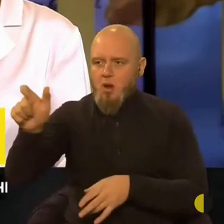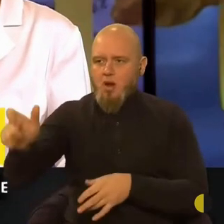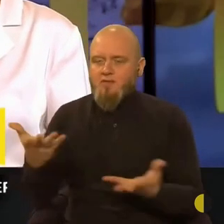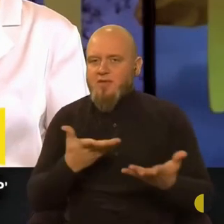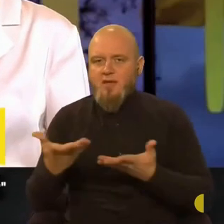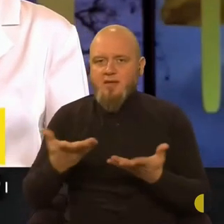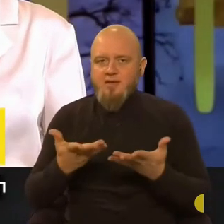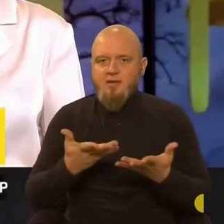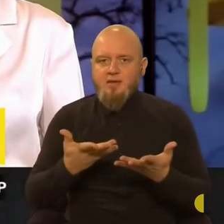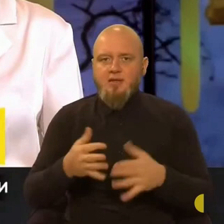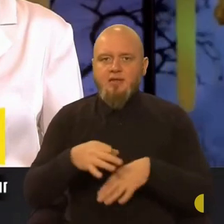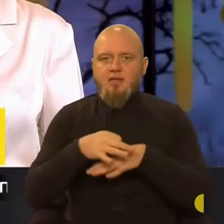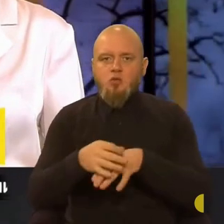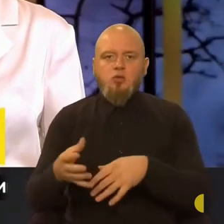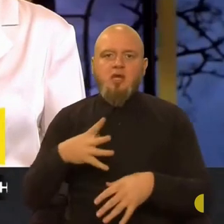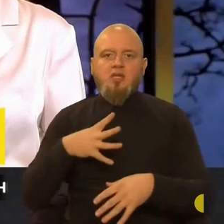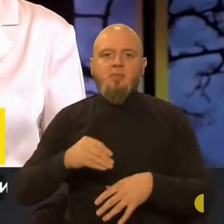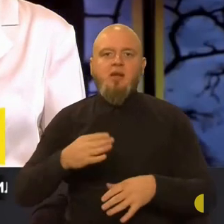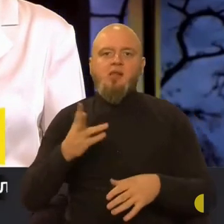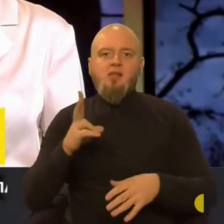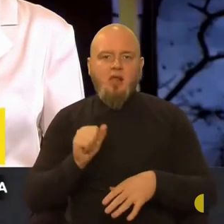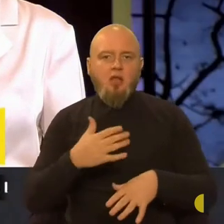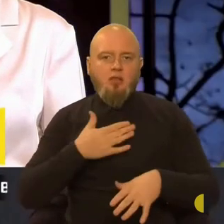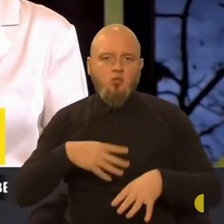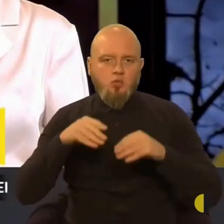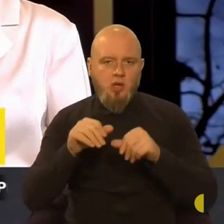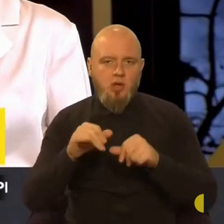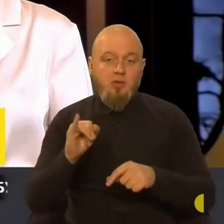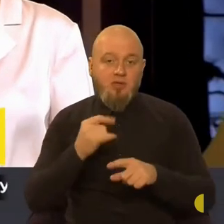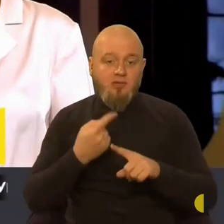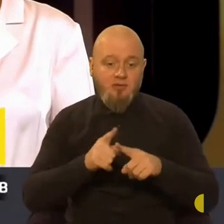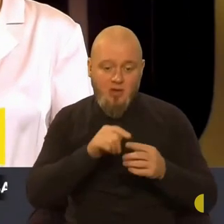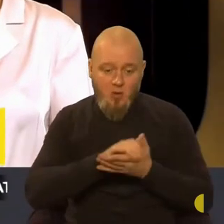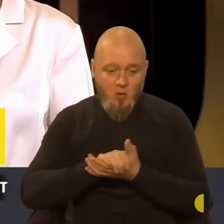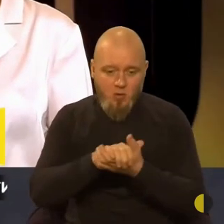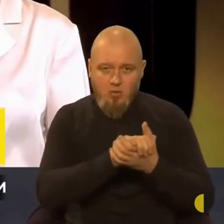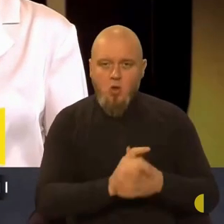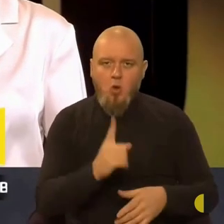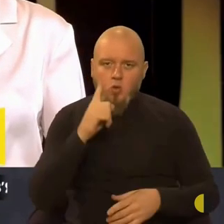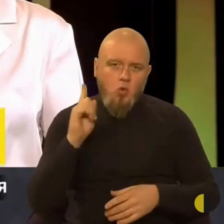які несуть смерть на нашу землю. І оце об'єднання